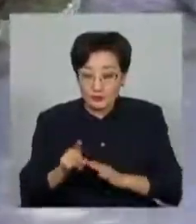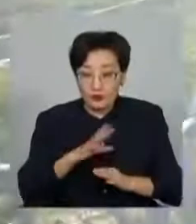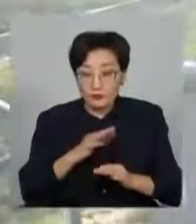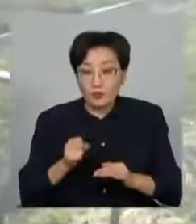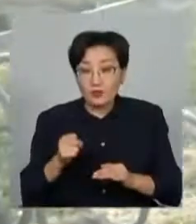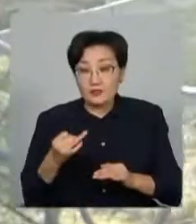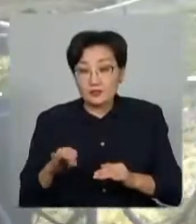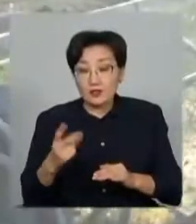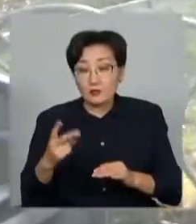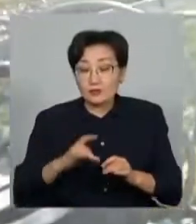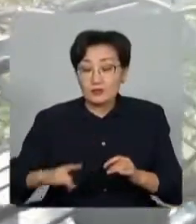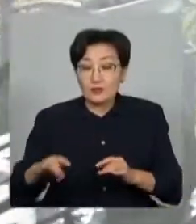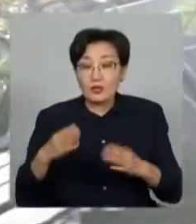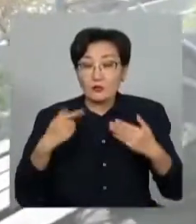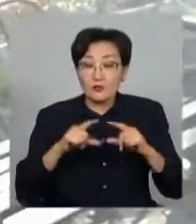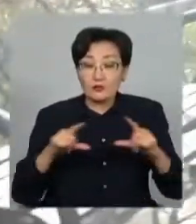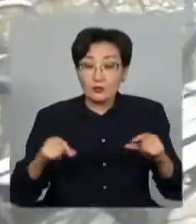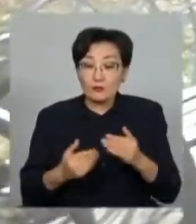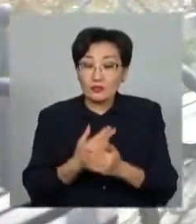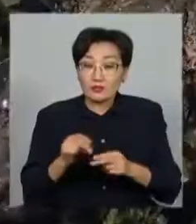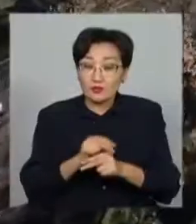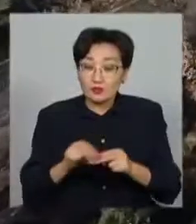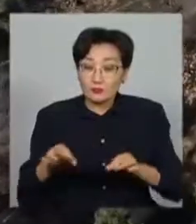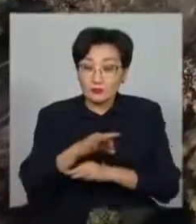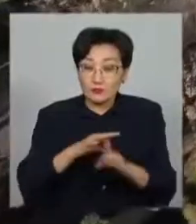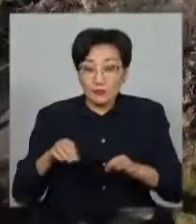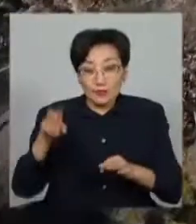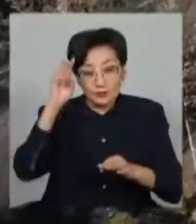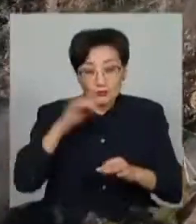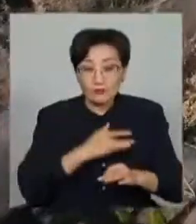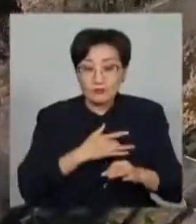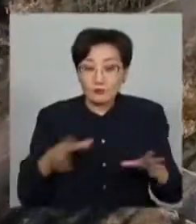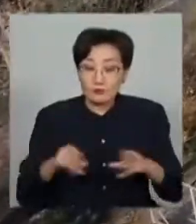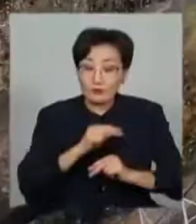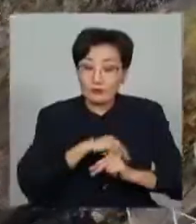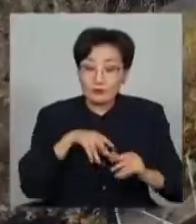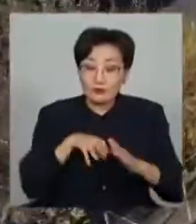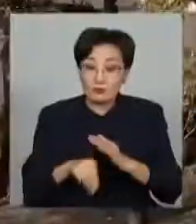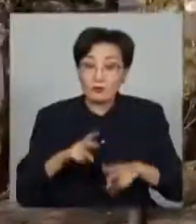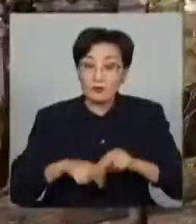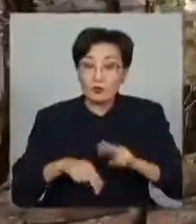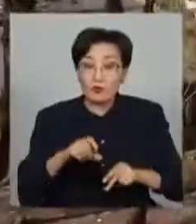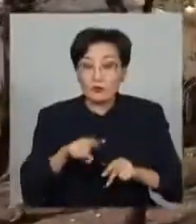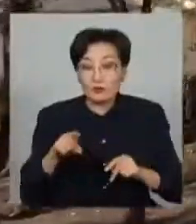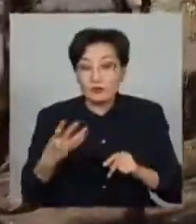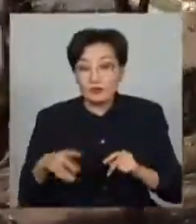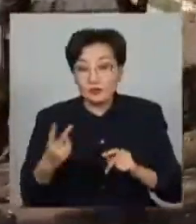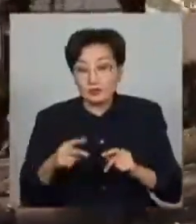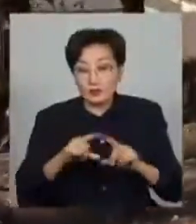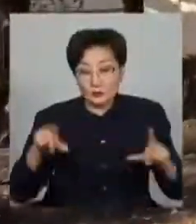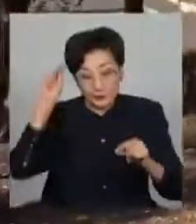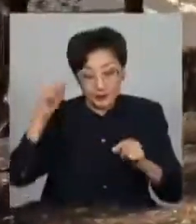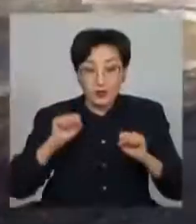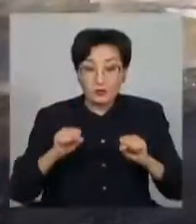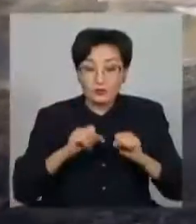Ақсай 2 шағын ауданындағы саябақты қайта жөндеу жобасын мемлекеттік жекеменшік әріптестік аясында бой көтерген нөмірі 42-ші мектептің